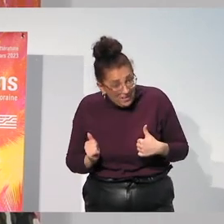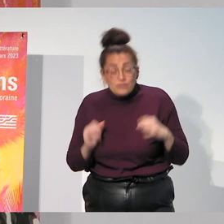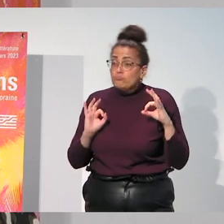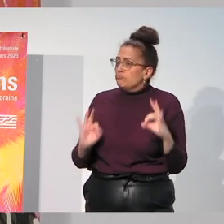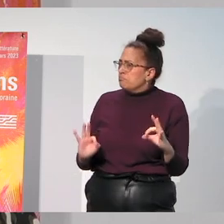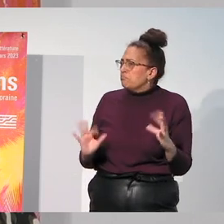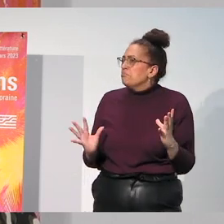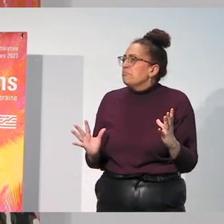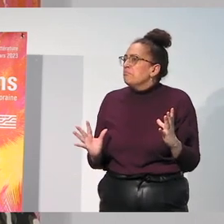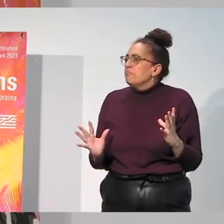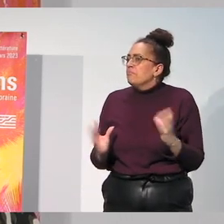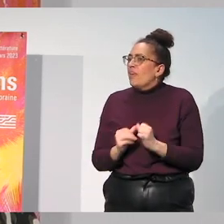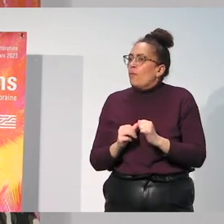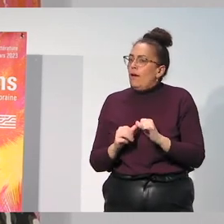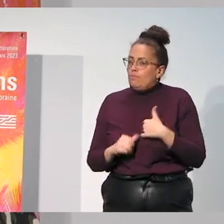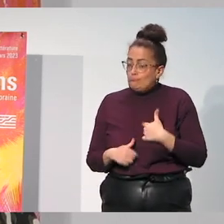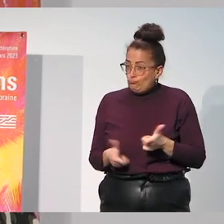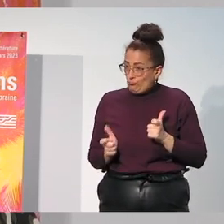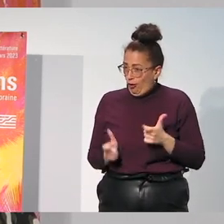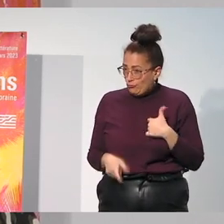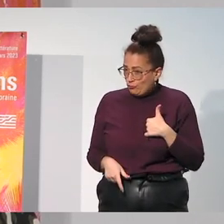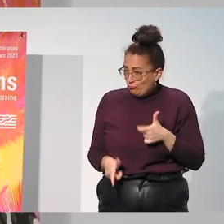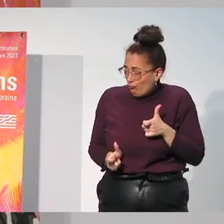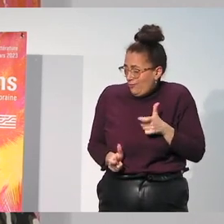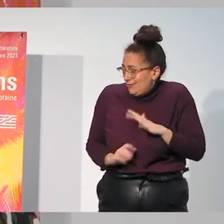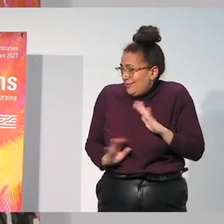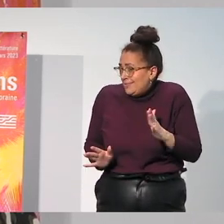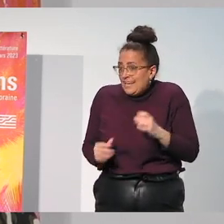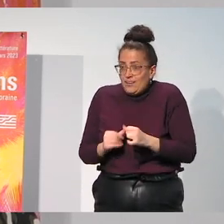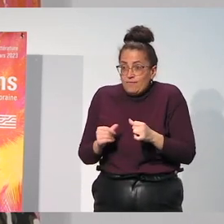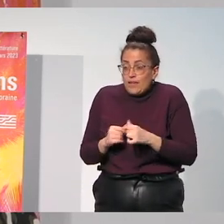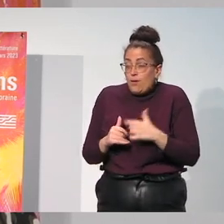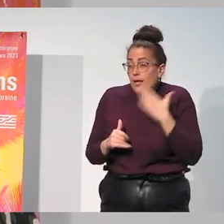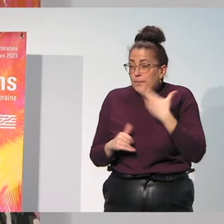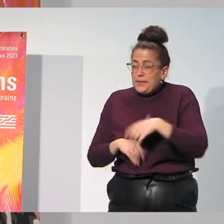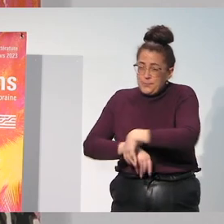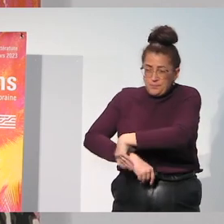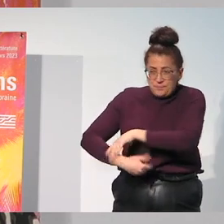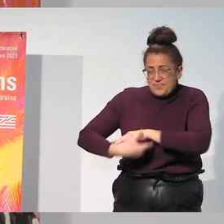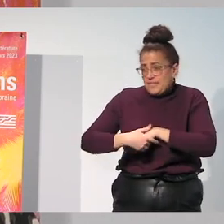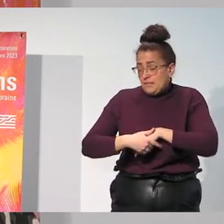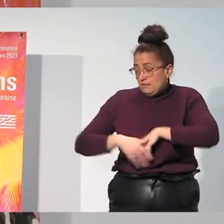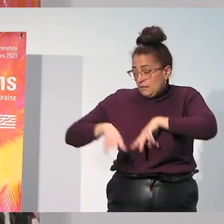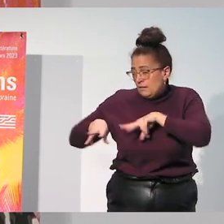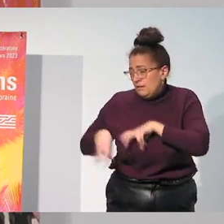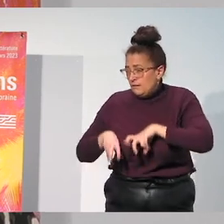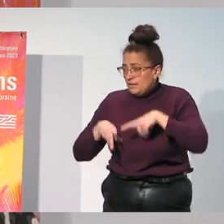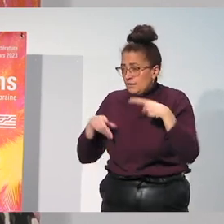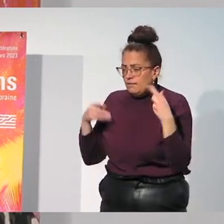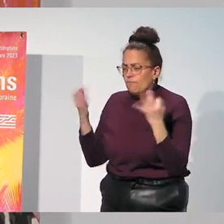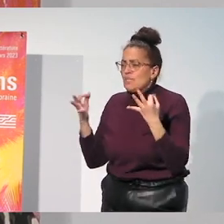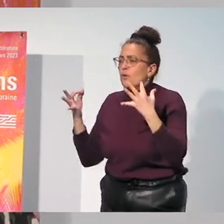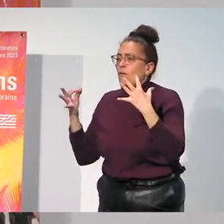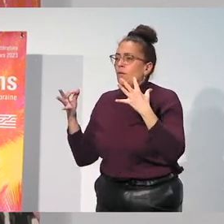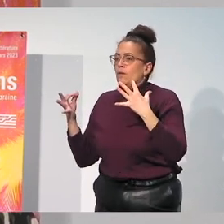permettre le luxe de me lancer alors dans ces chemins labyrinthiques et sinueux de la fiction, en me disant, c'est sans